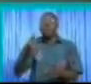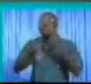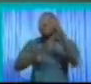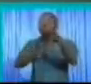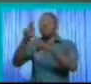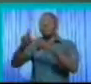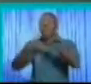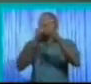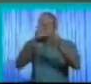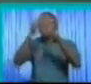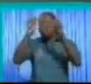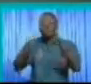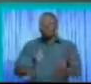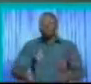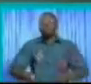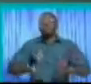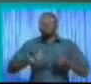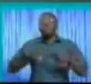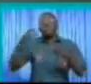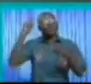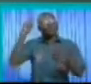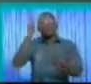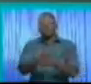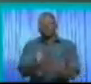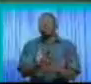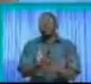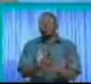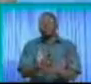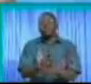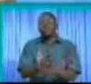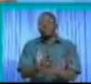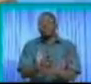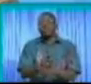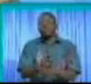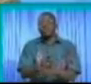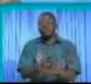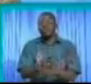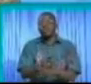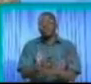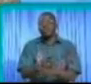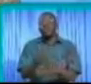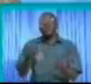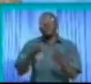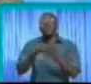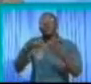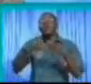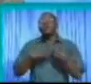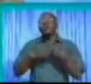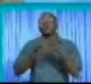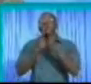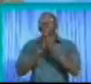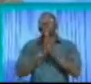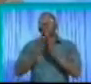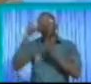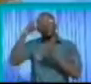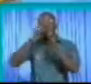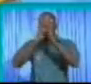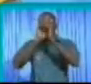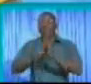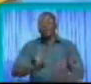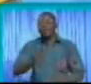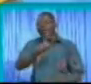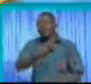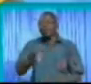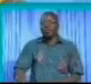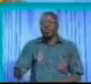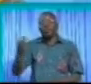entier pourront vivre dans l'harmonie et la quiétude. On a aussi prié pour la paix à Ouagadougou. La messe à